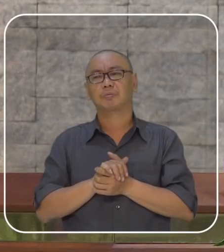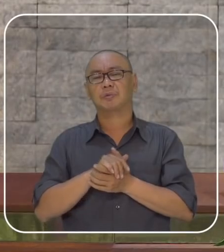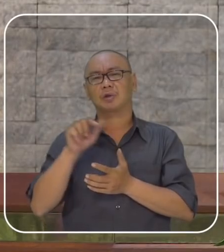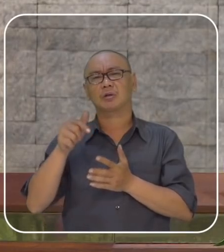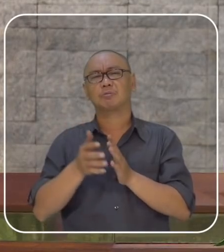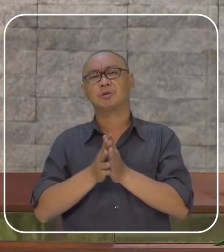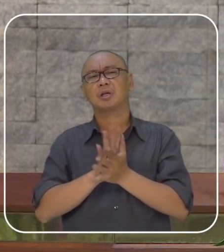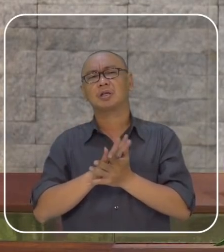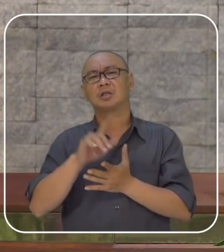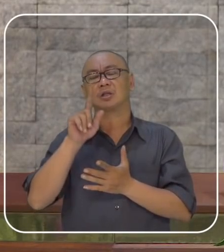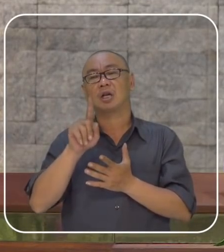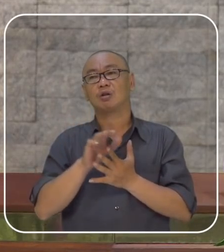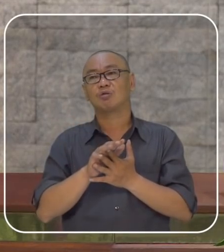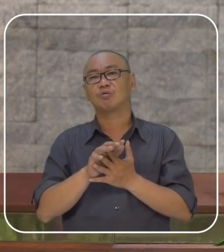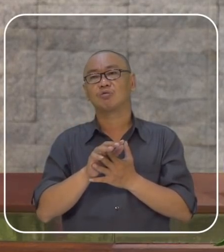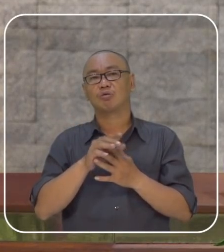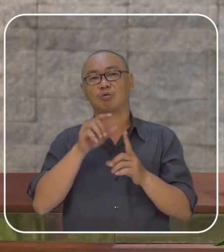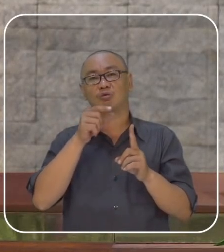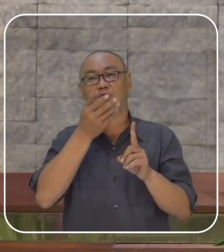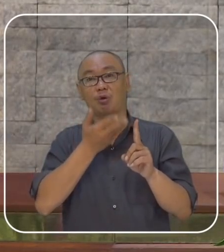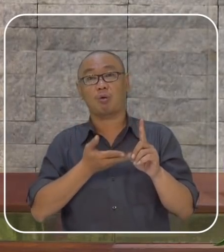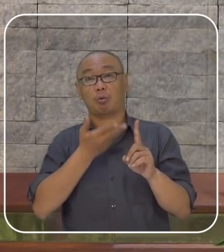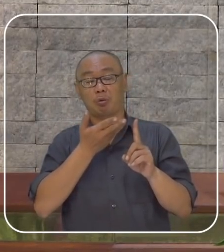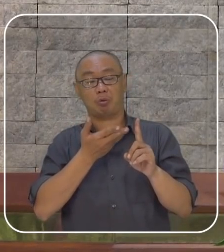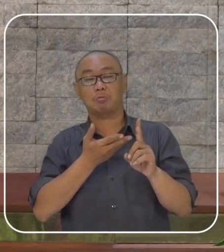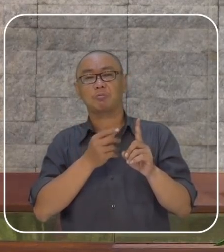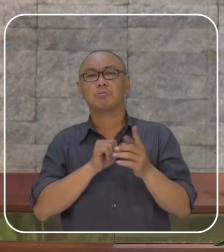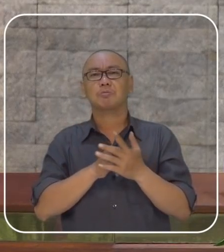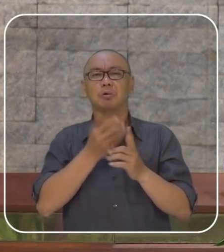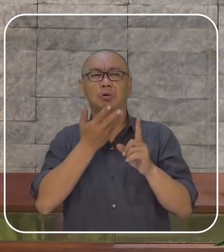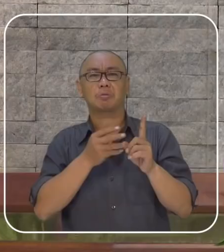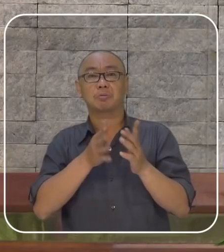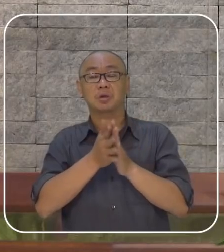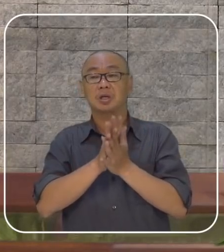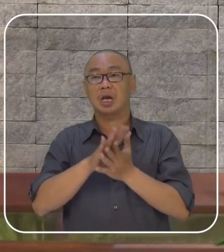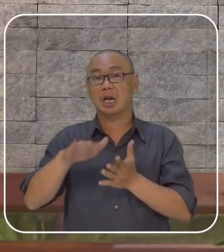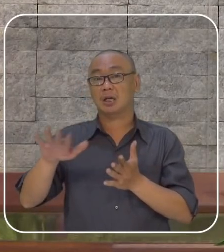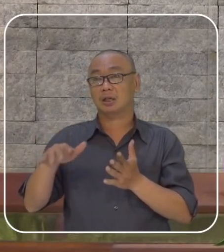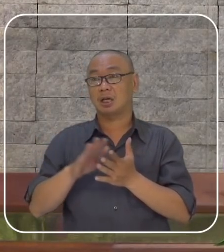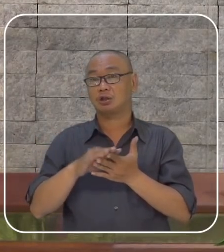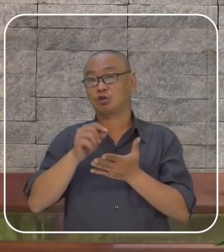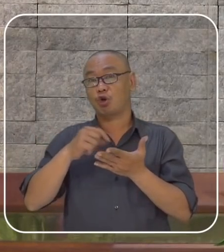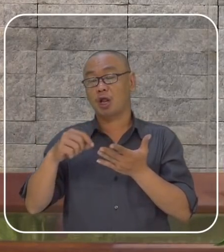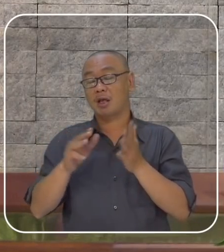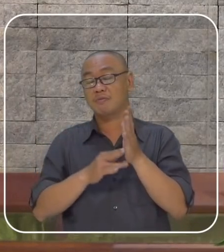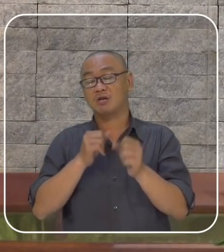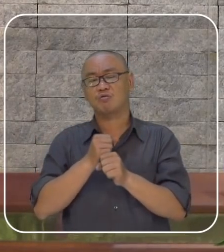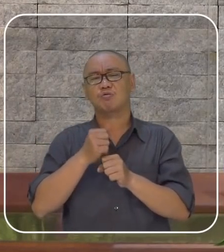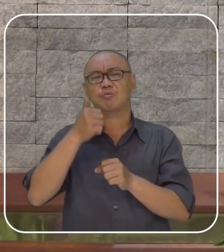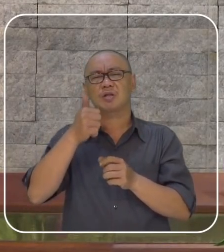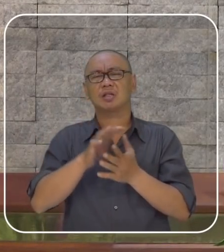menjadi satu figur yang mungkin dari anak-anak sekolah minggu juga